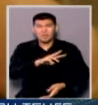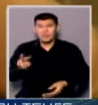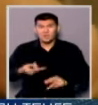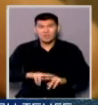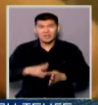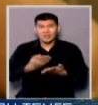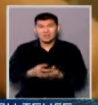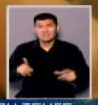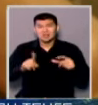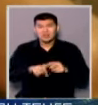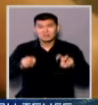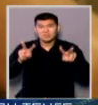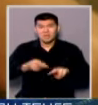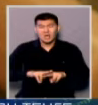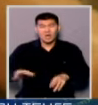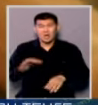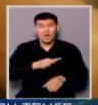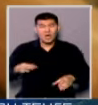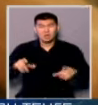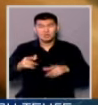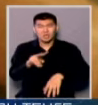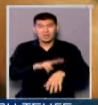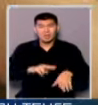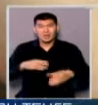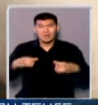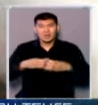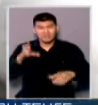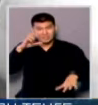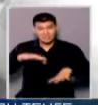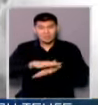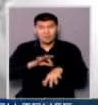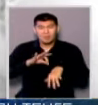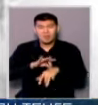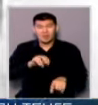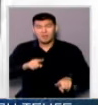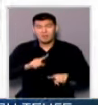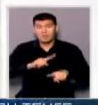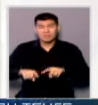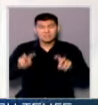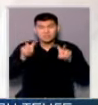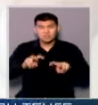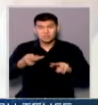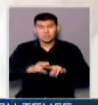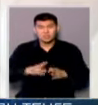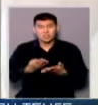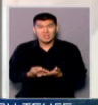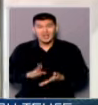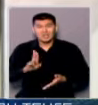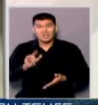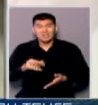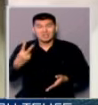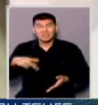по словам представители областного департамента полиции в стране проходит оперативно профилактическое мероприятие к раз ура